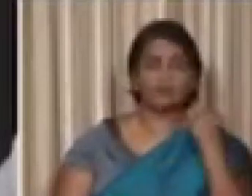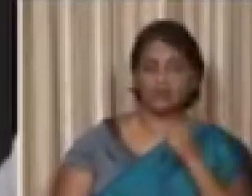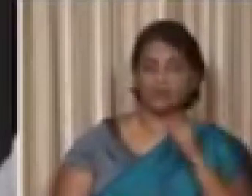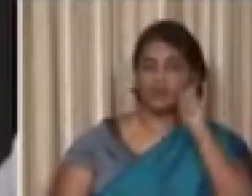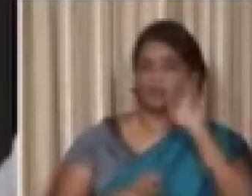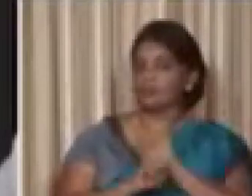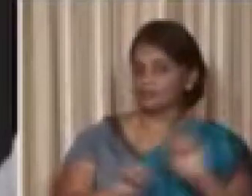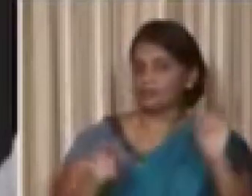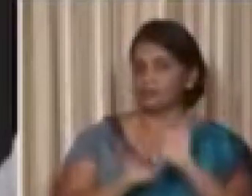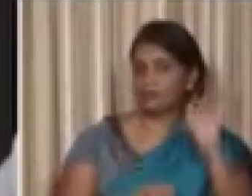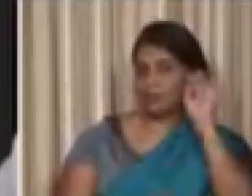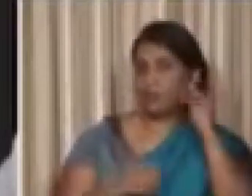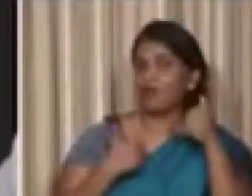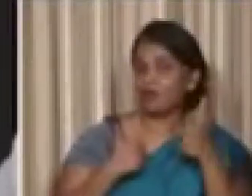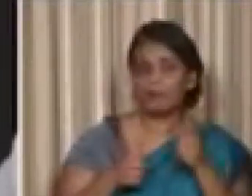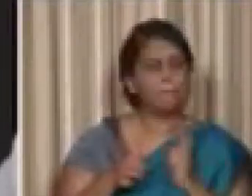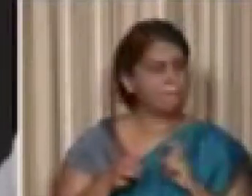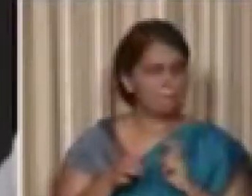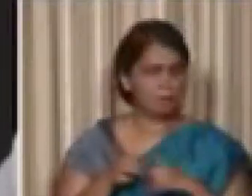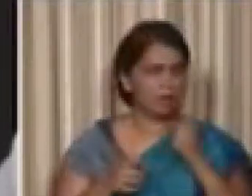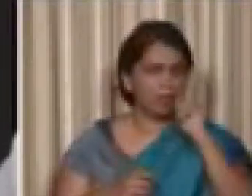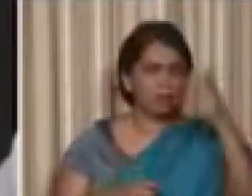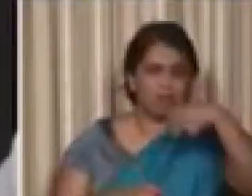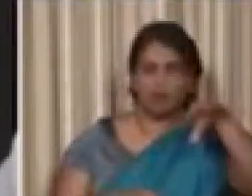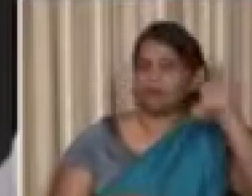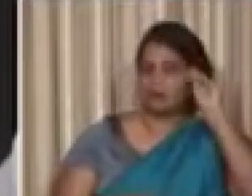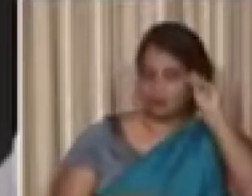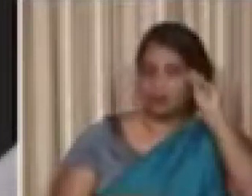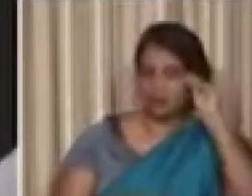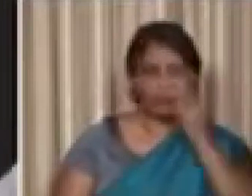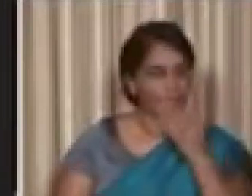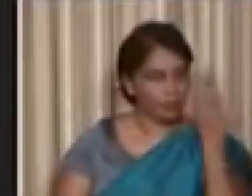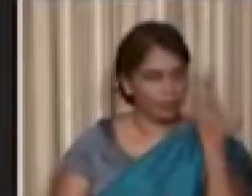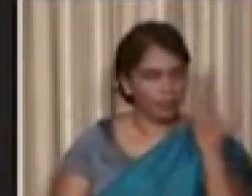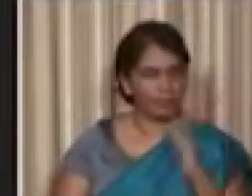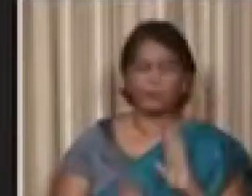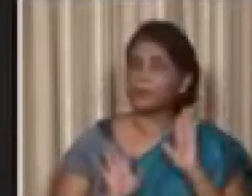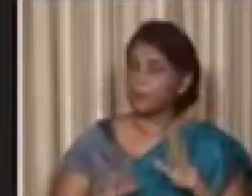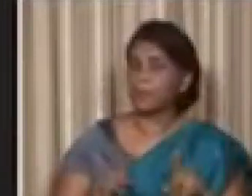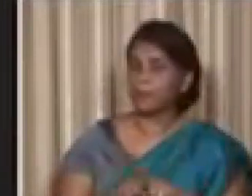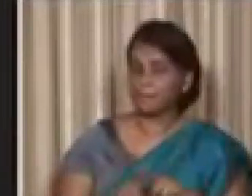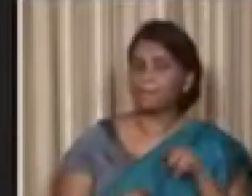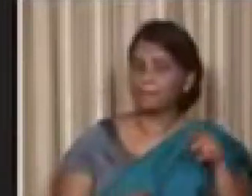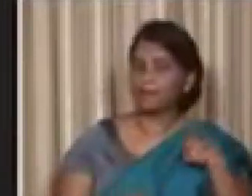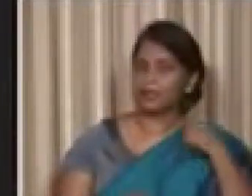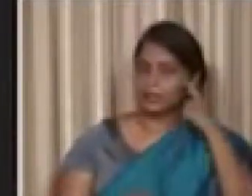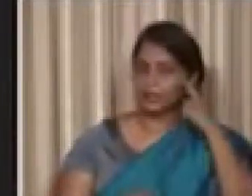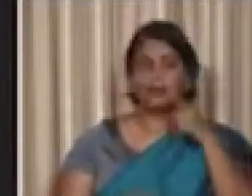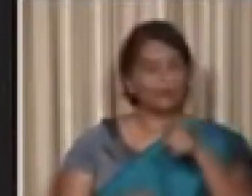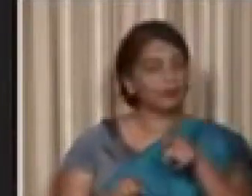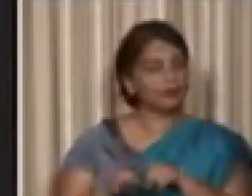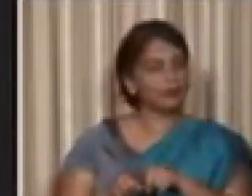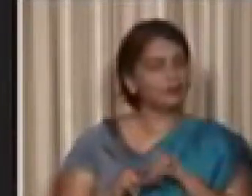Janata, Danagatam, Honda, Ege Prashak, Janata, Taubo, the Klabagan, the Puluanki. Eva game up, Ege, the Hitua, even a